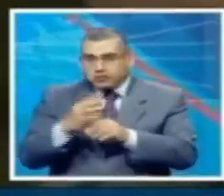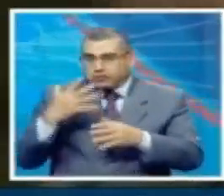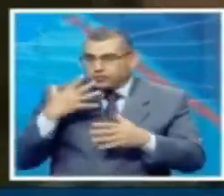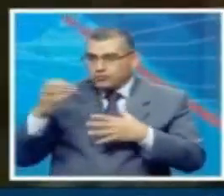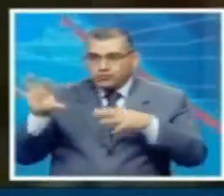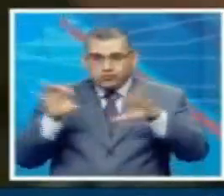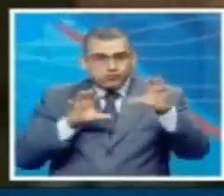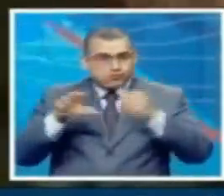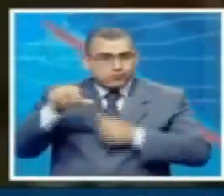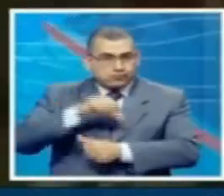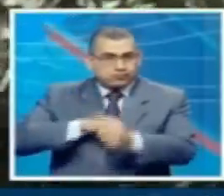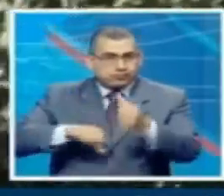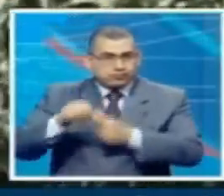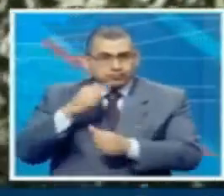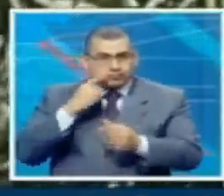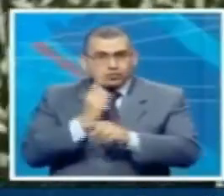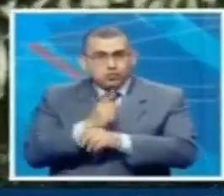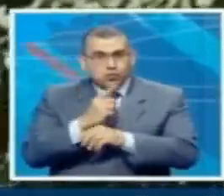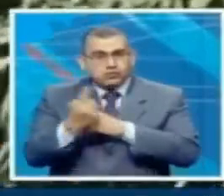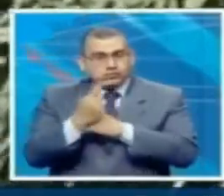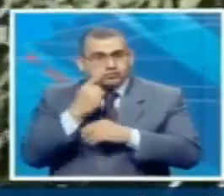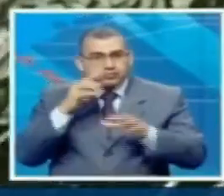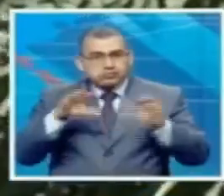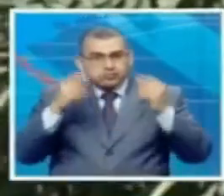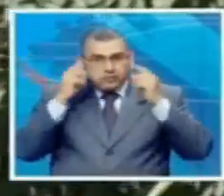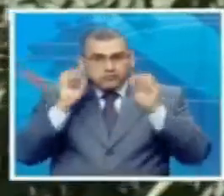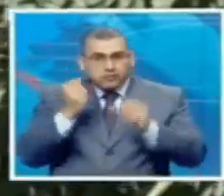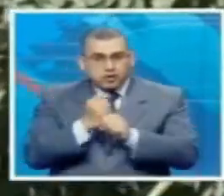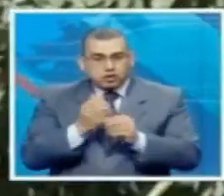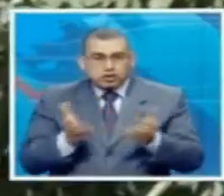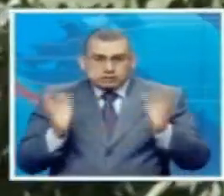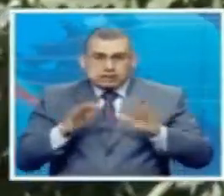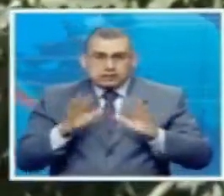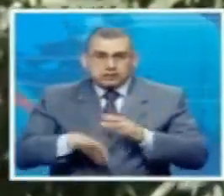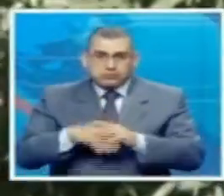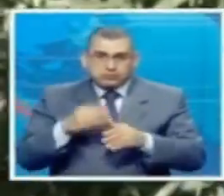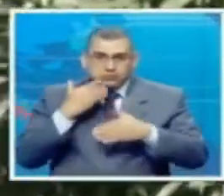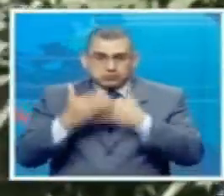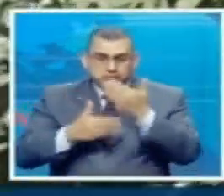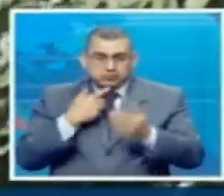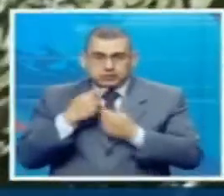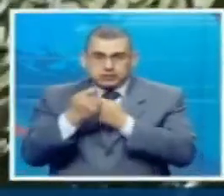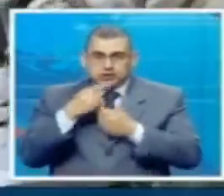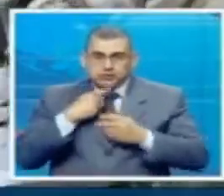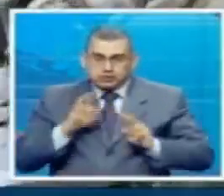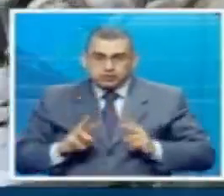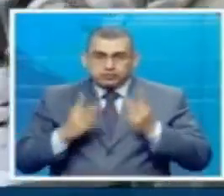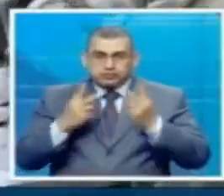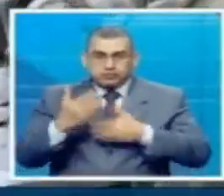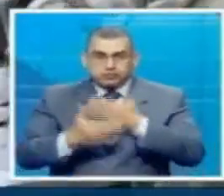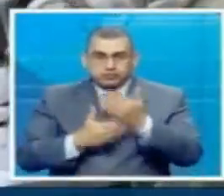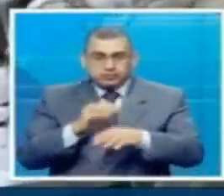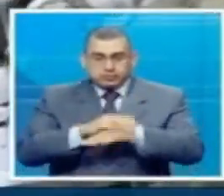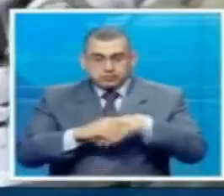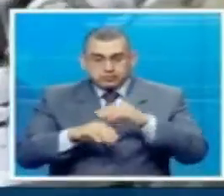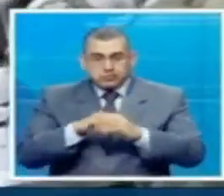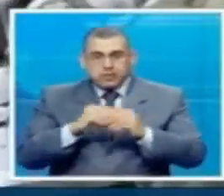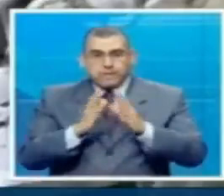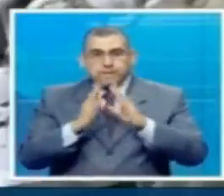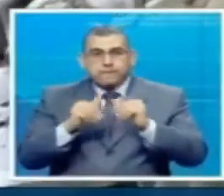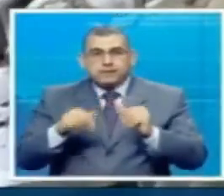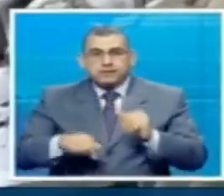من من الاساتذه اللي هيجي يعلمونا ازاي نشتغل اكتر او ازاي نطور من نفسنا والحاجات دي ايادي مصريه